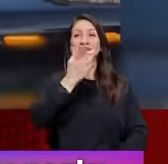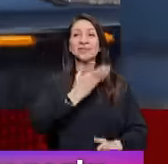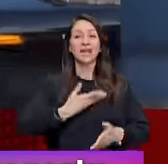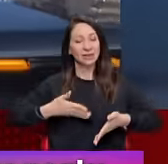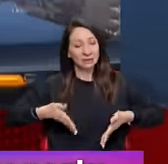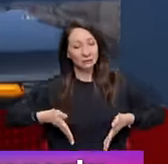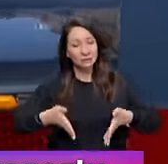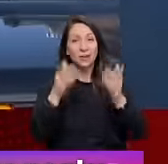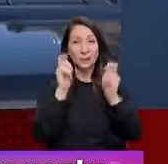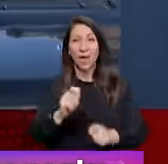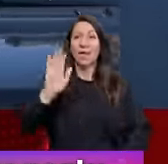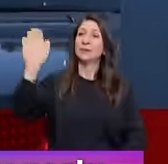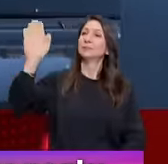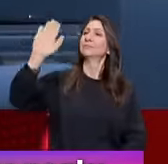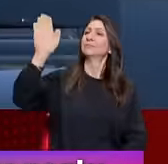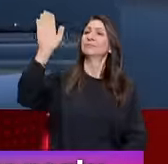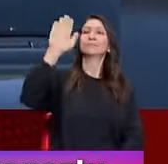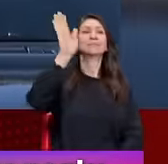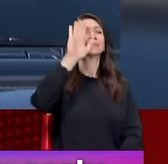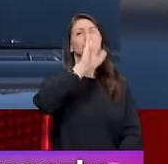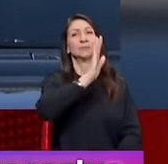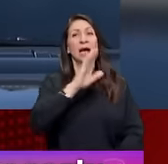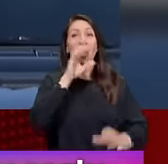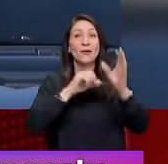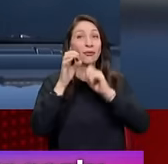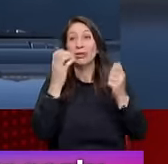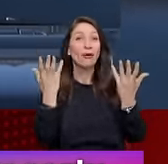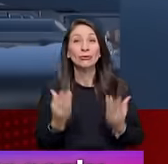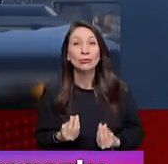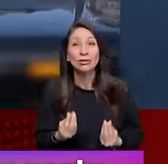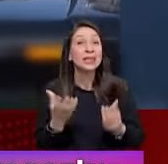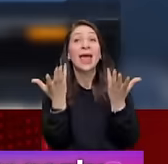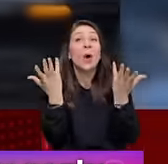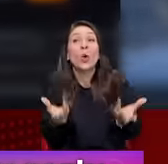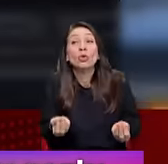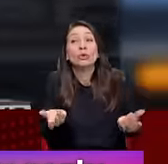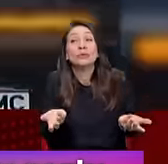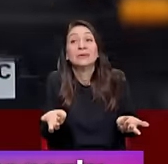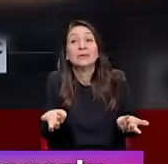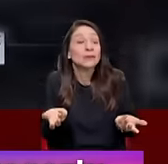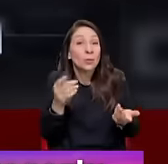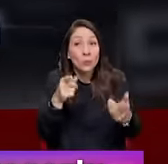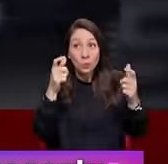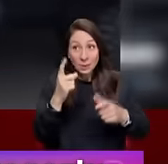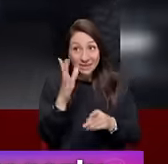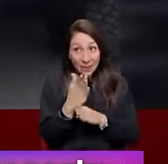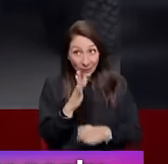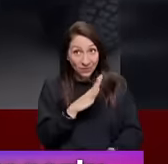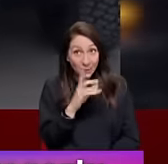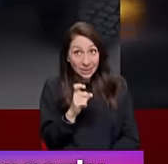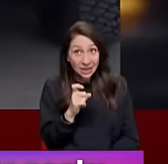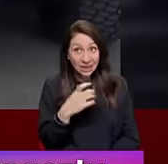korteji oluşturdular. El sağladılar. Afyon Karahisar'da ne oldu? Ne oldu yani? Burada bir sebep buluyor